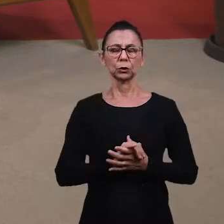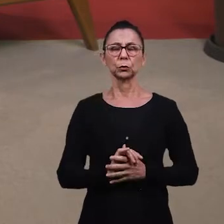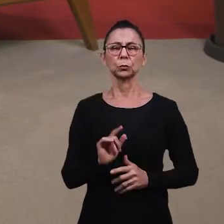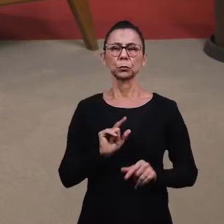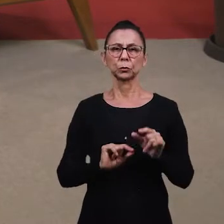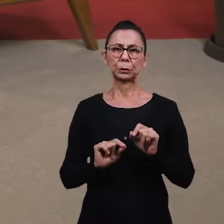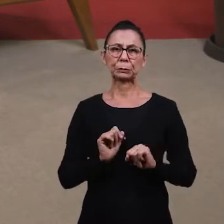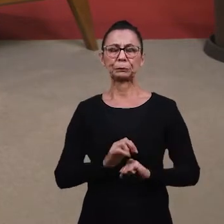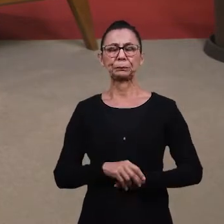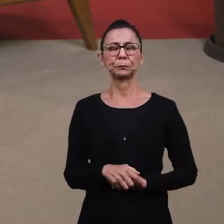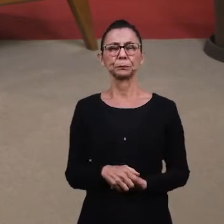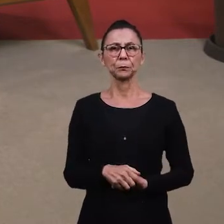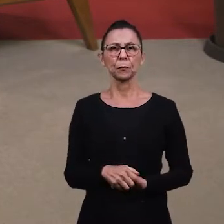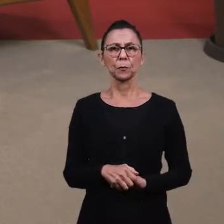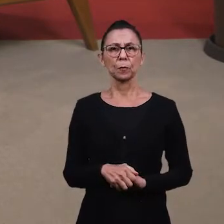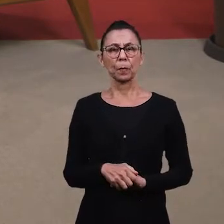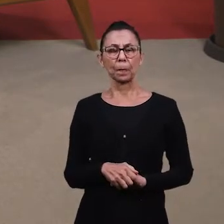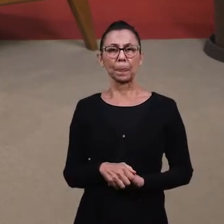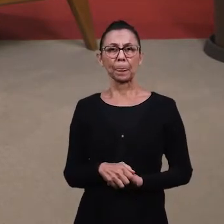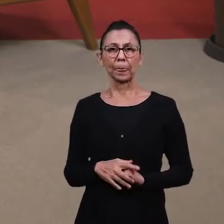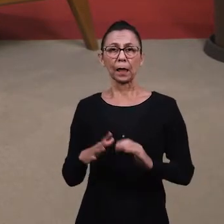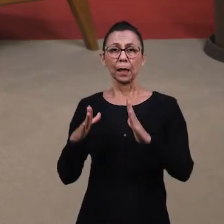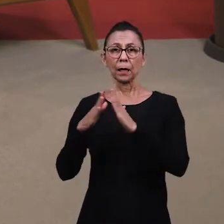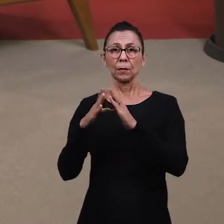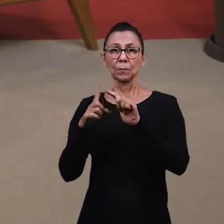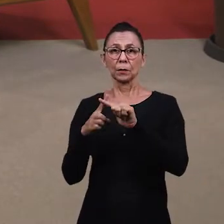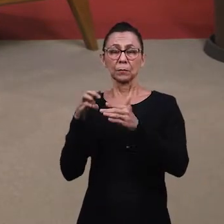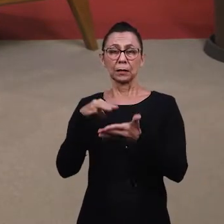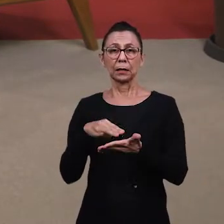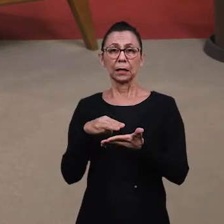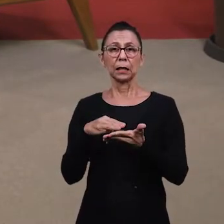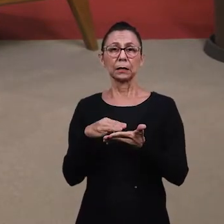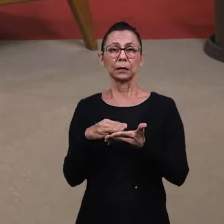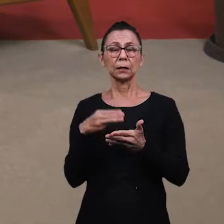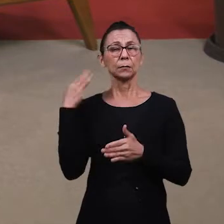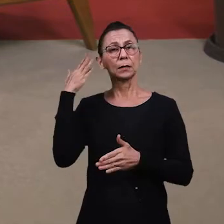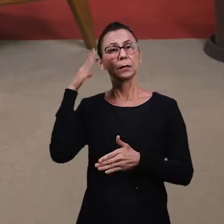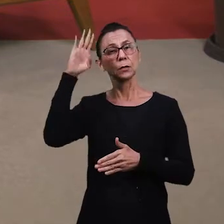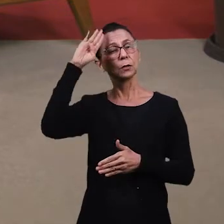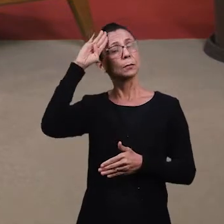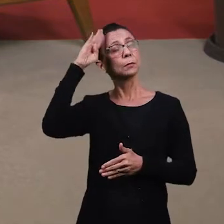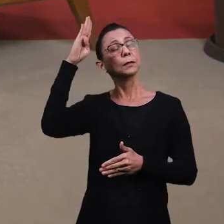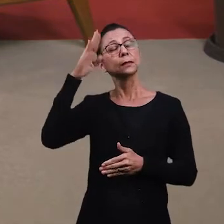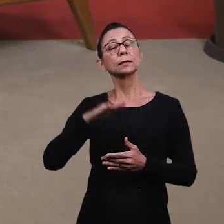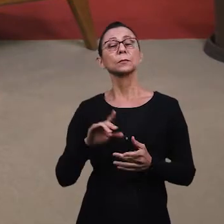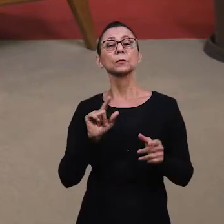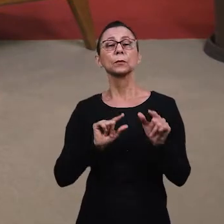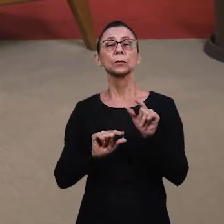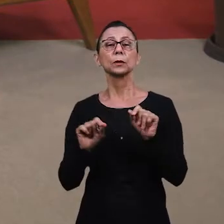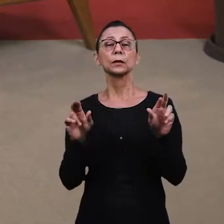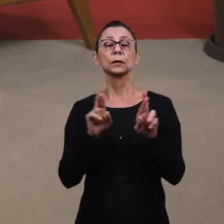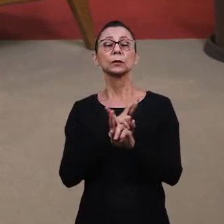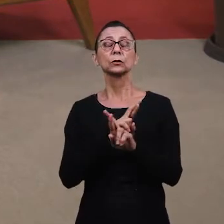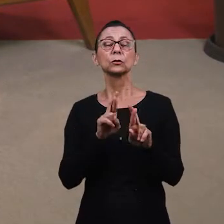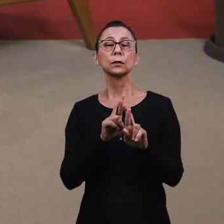prête pour monter avec le Seigneur. Daniel, ce que Sergio nous a dit,